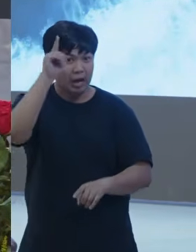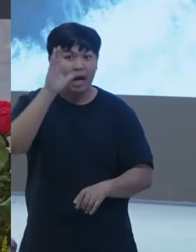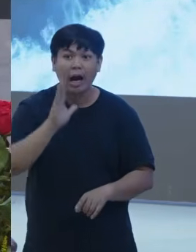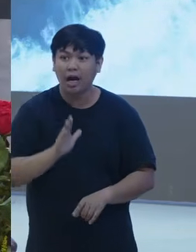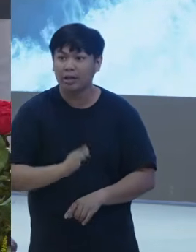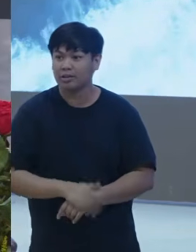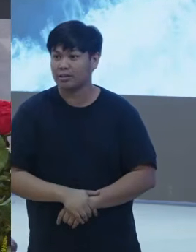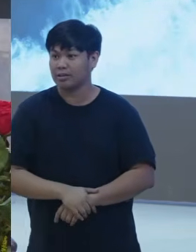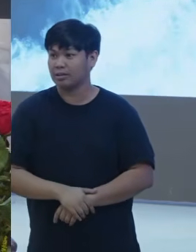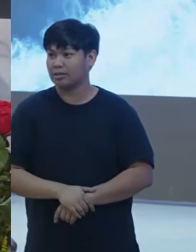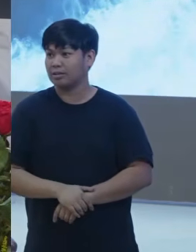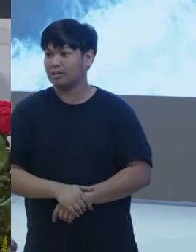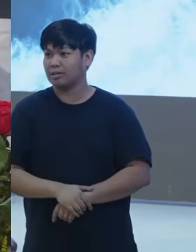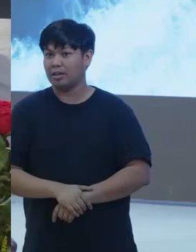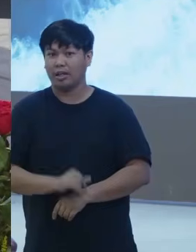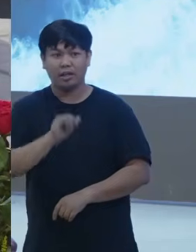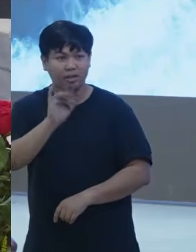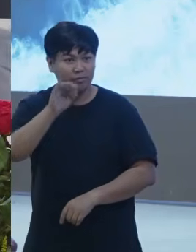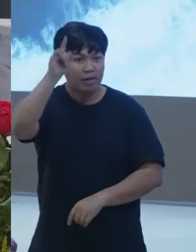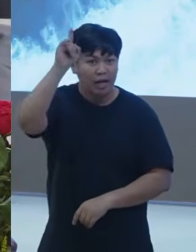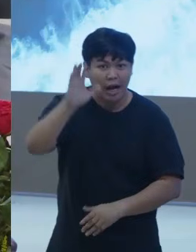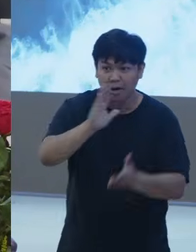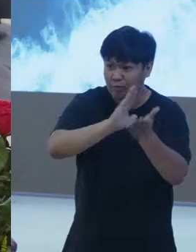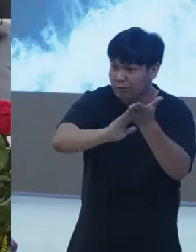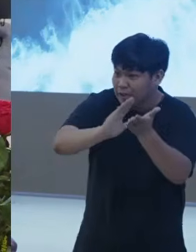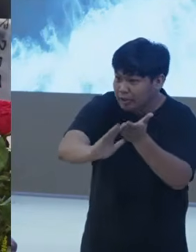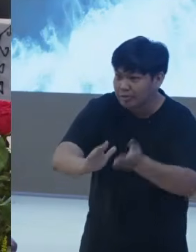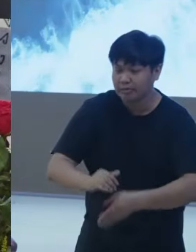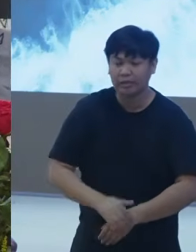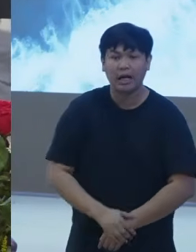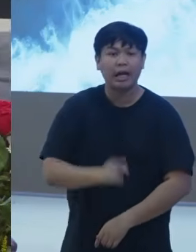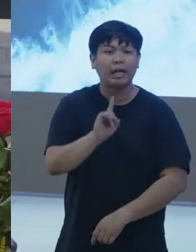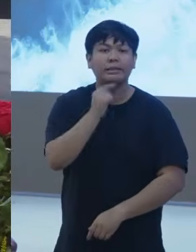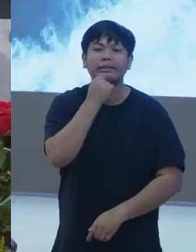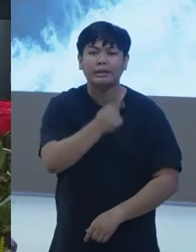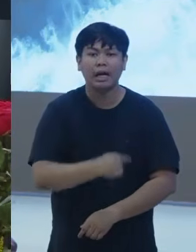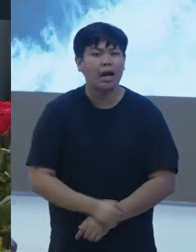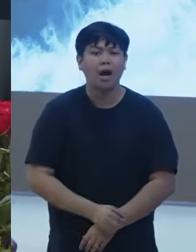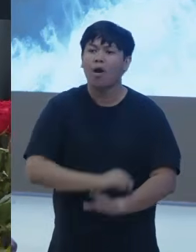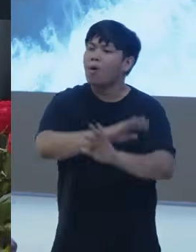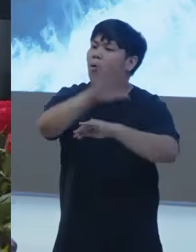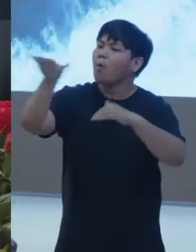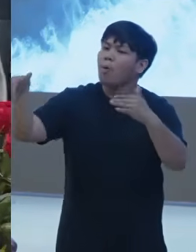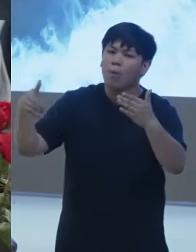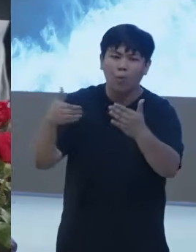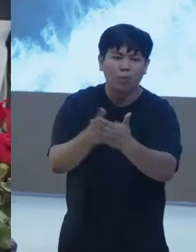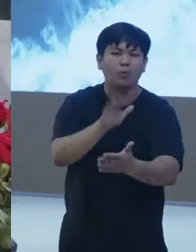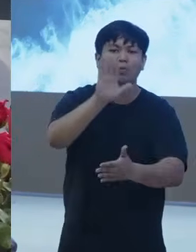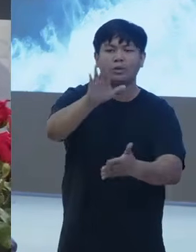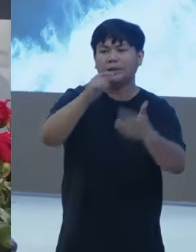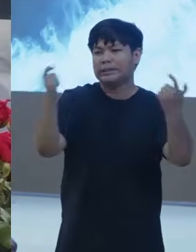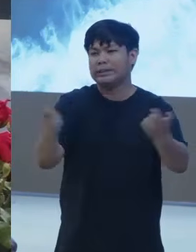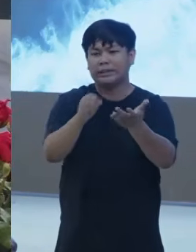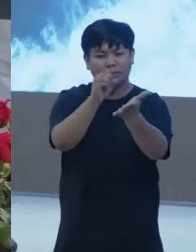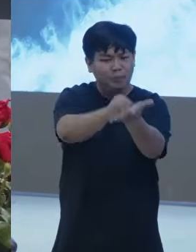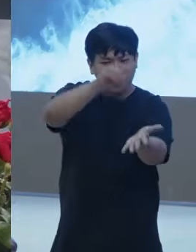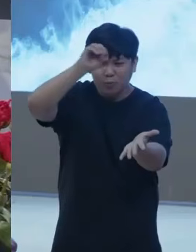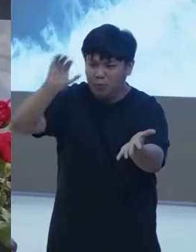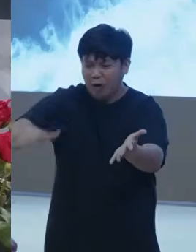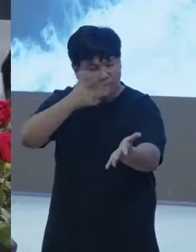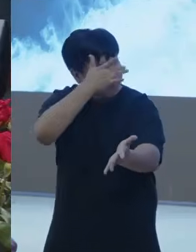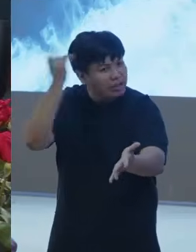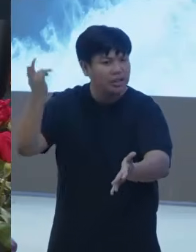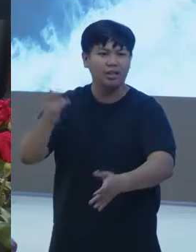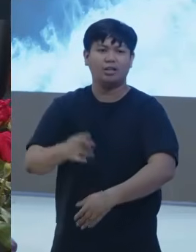E ang ating Diyos, pag siya ay nagpatawad, sabi niya, and I will blot out all your transgressions. I